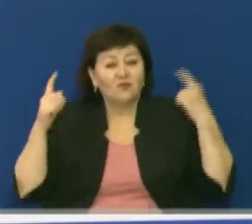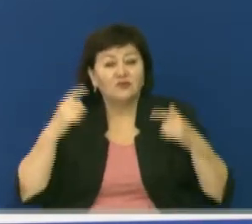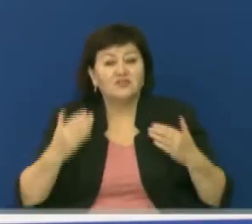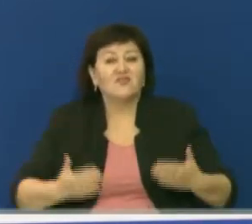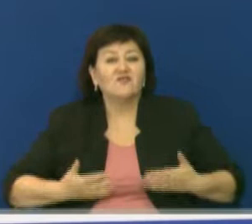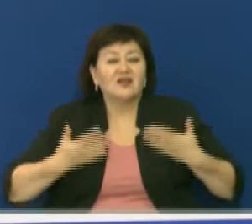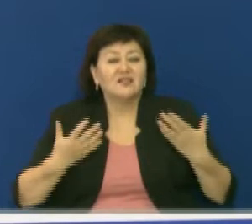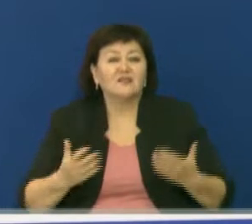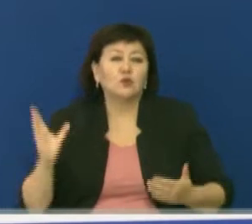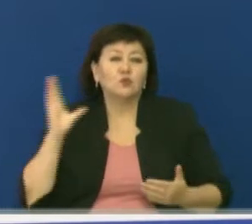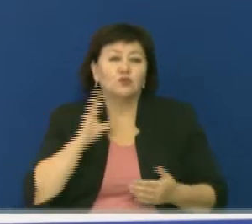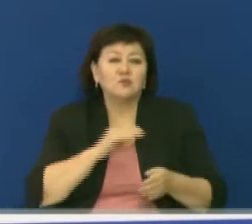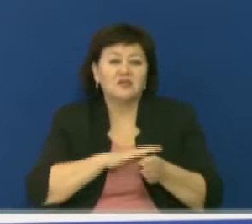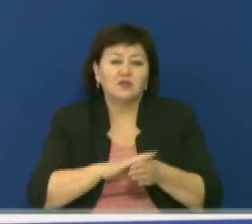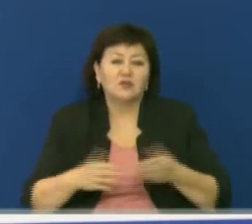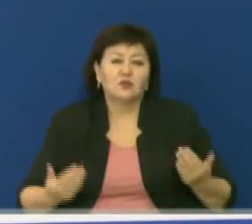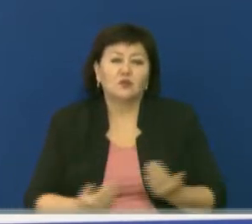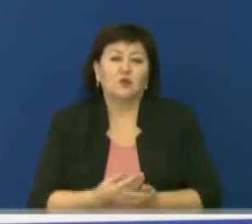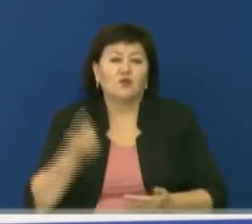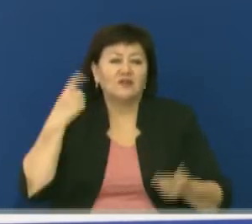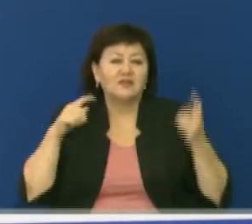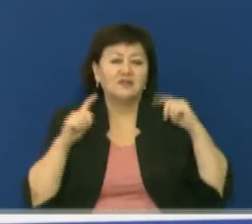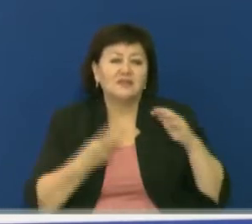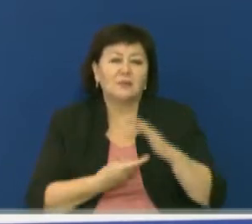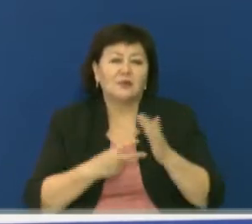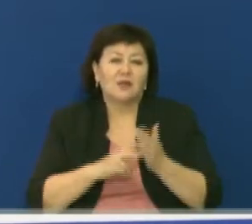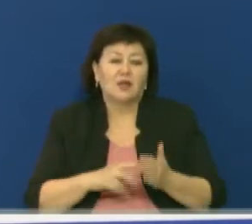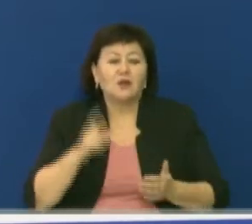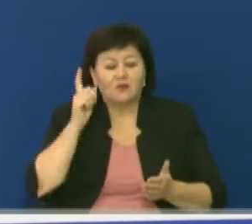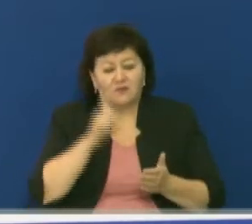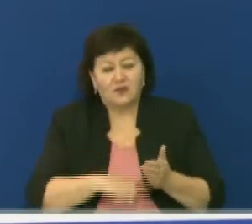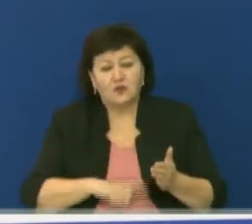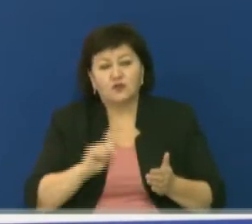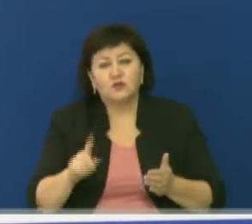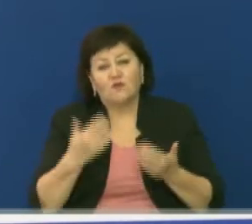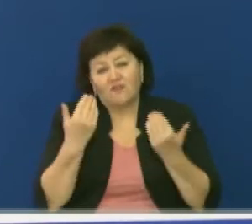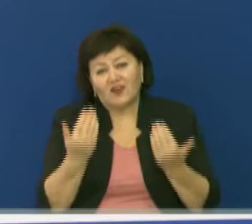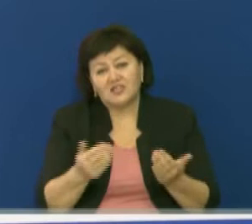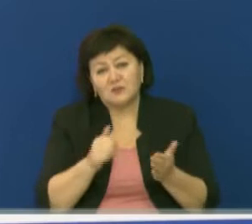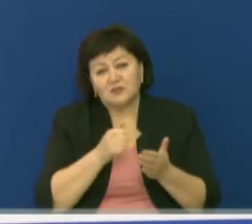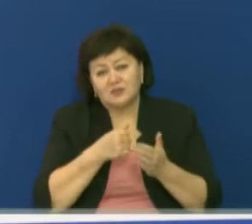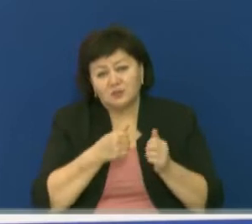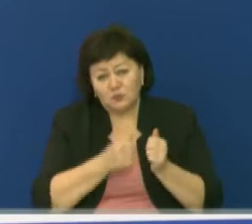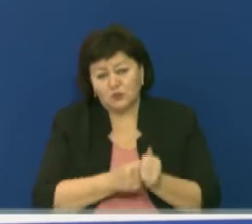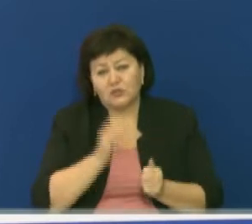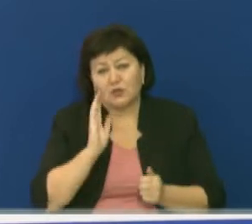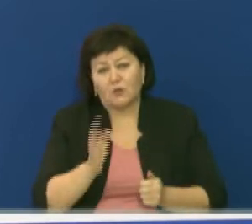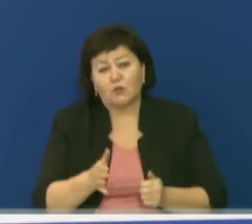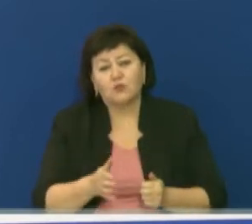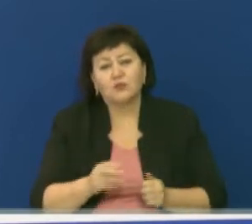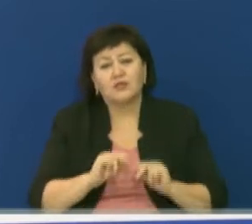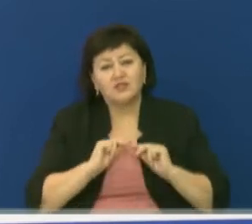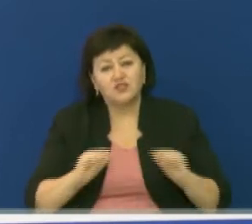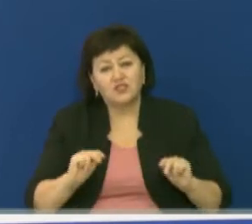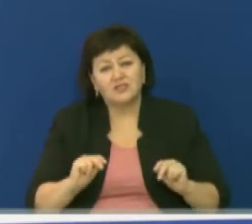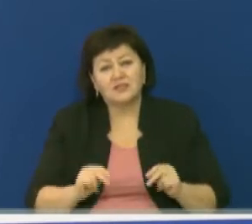а также успешной реализации новых идей и проектов. Убежден, что и впредь вашими спутниками на профессиональной стезе останутся